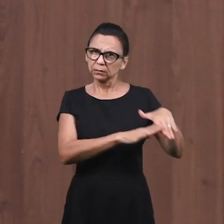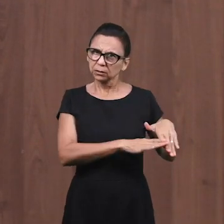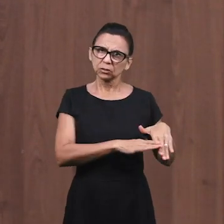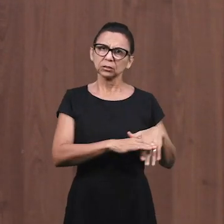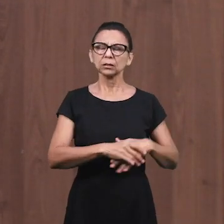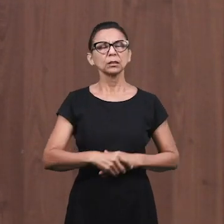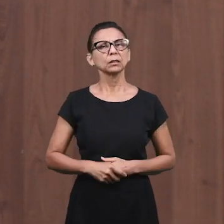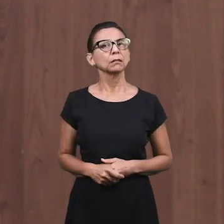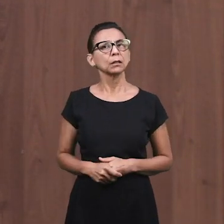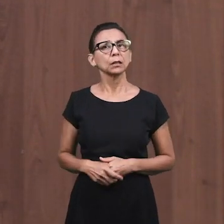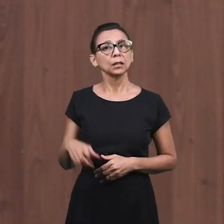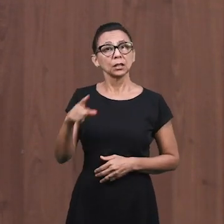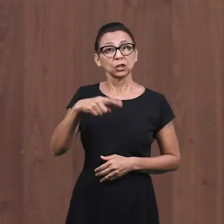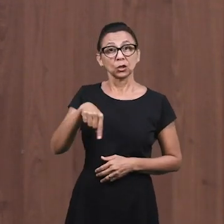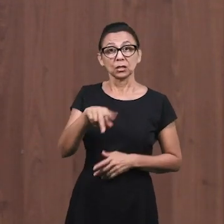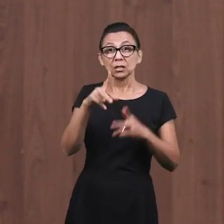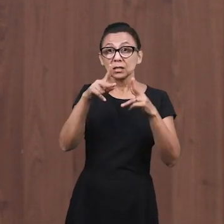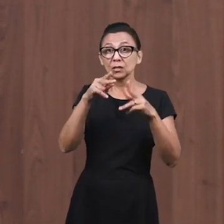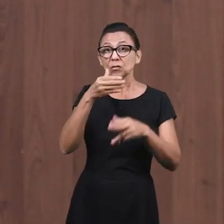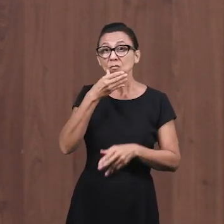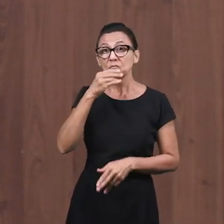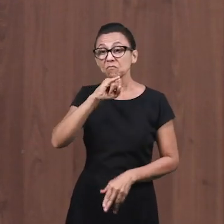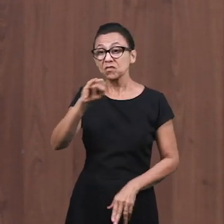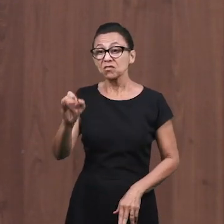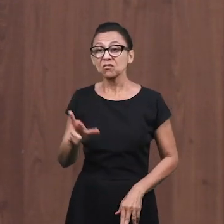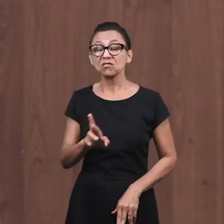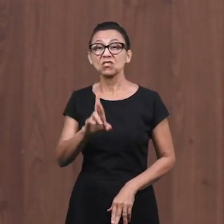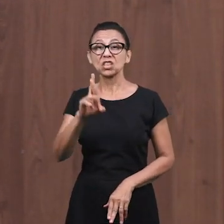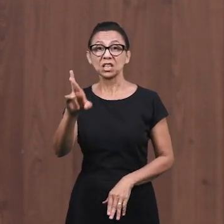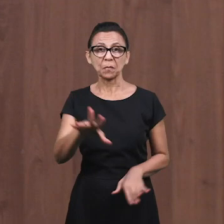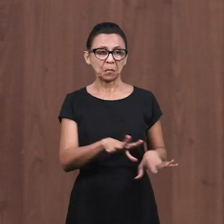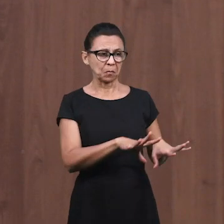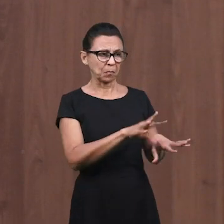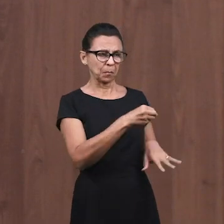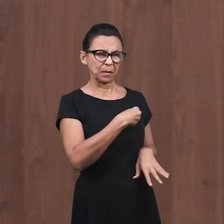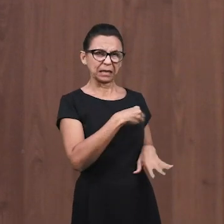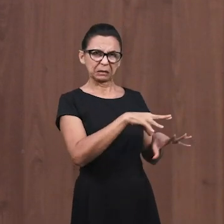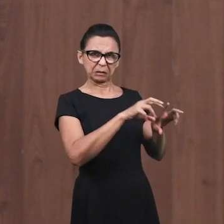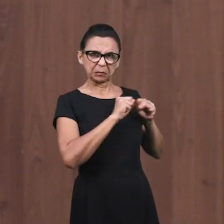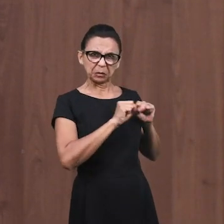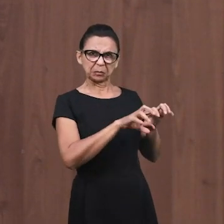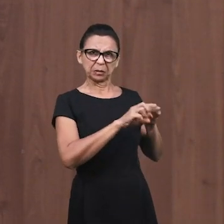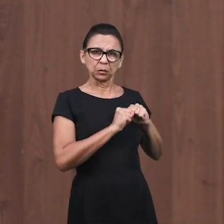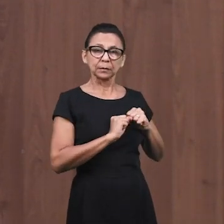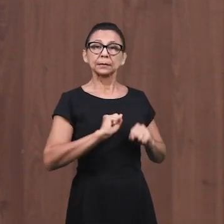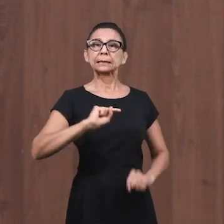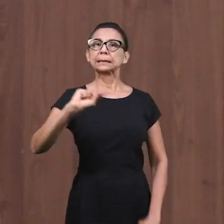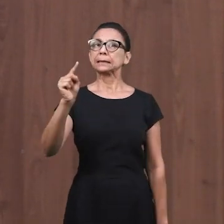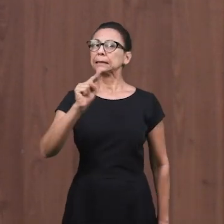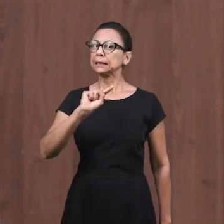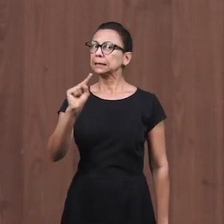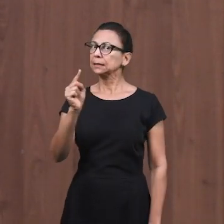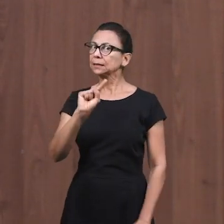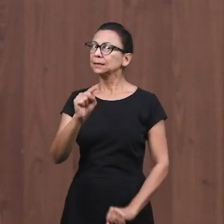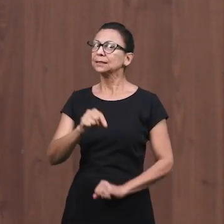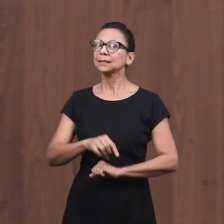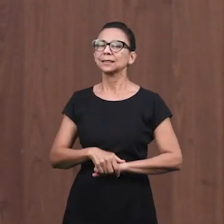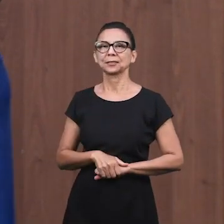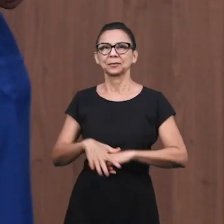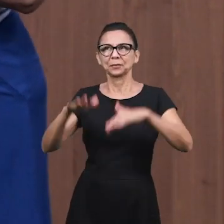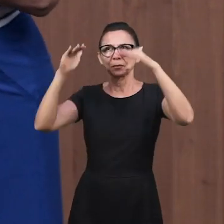pas contaminé parce qu'il a appris, il a gardé la parole de Dieu dans son cœur.